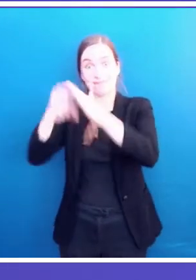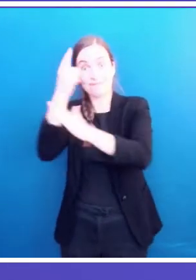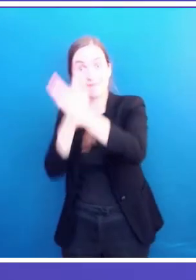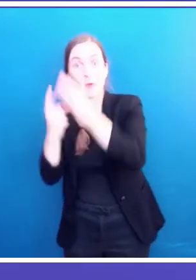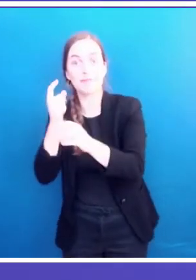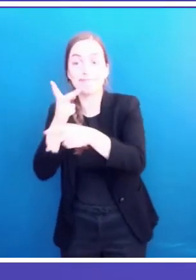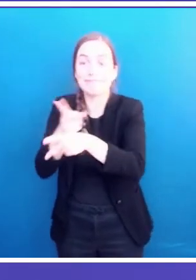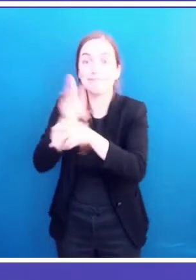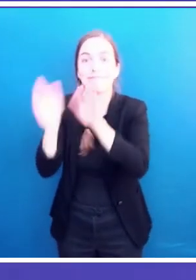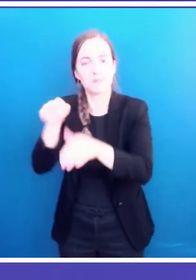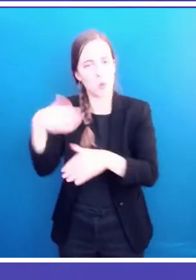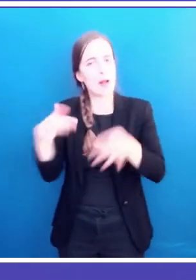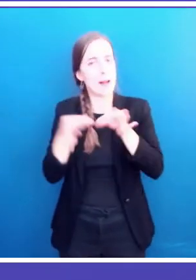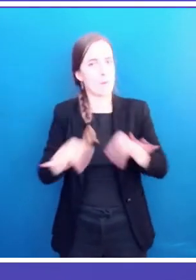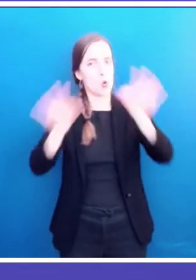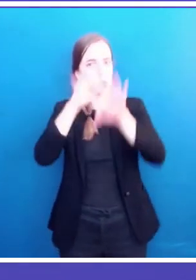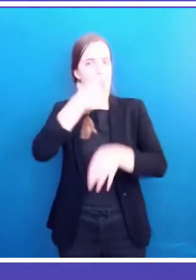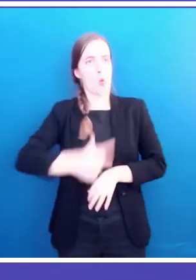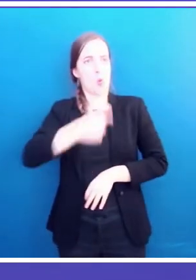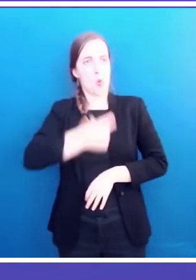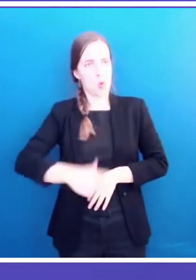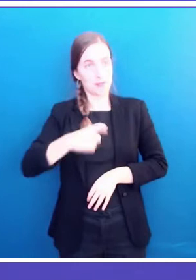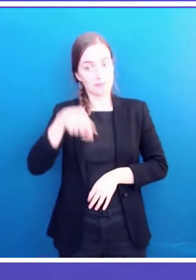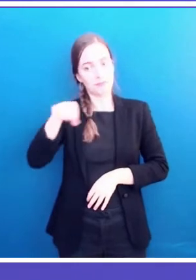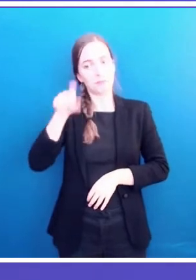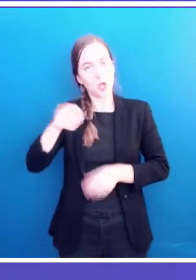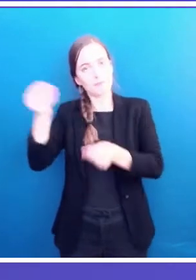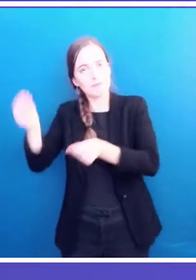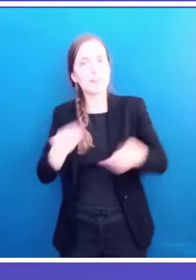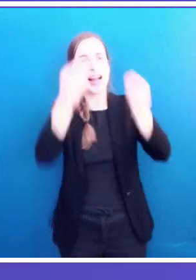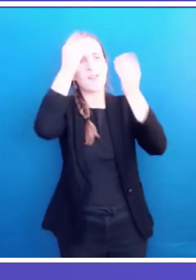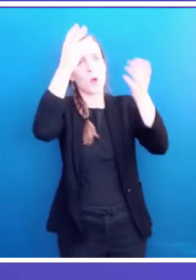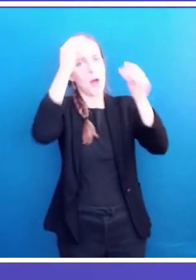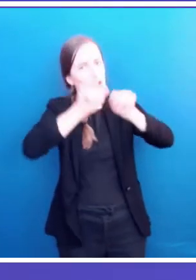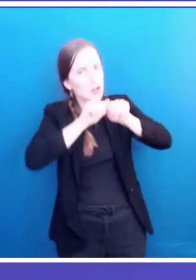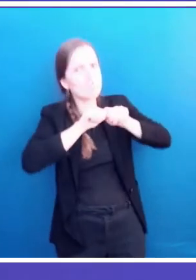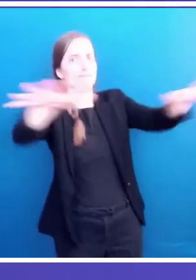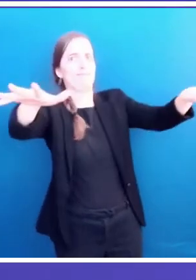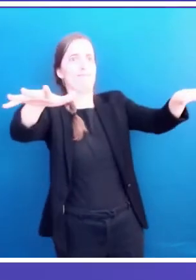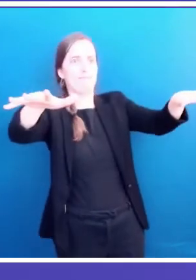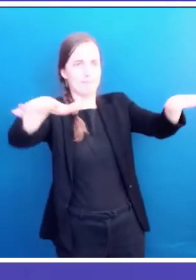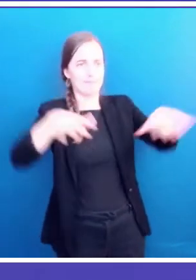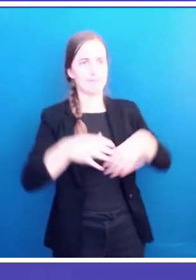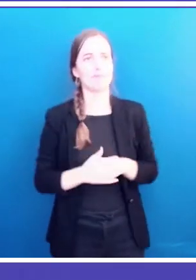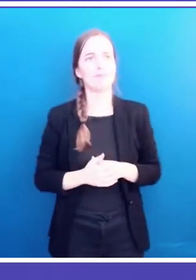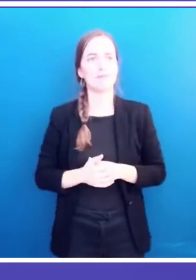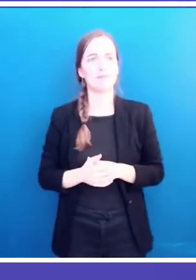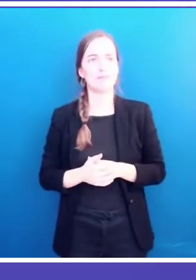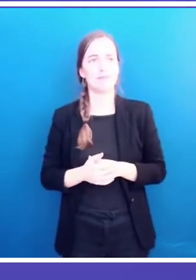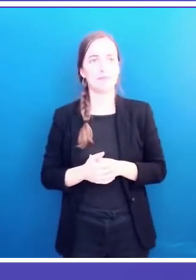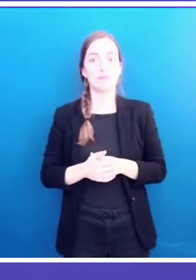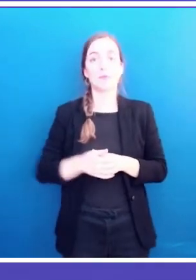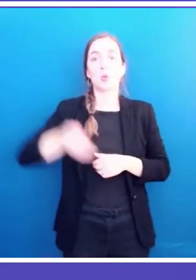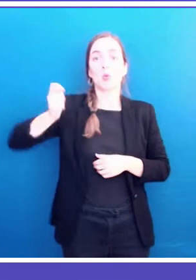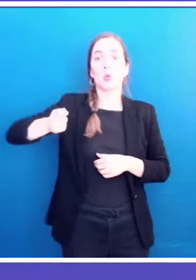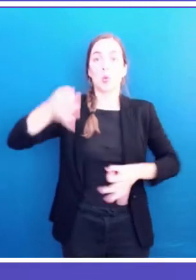موارد على الإنترنت للحصول على معلومات مساعدة في هذا المجال، إضافة إلى